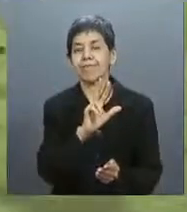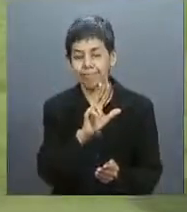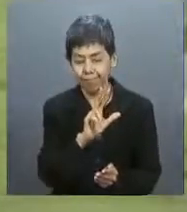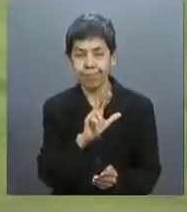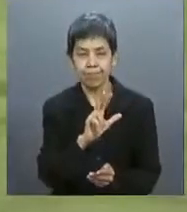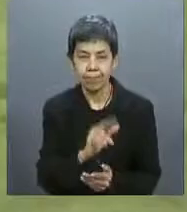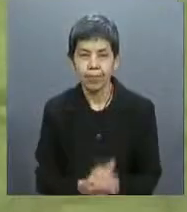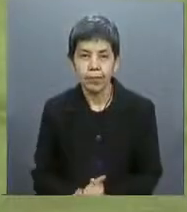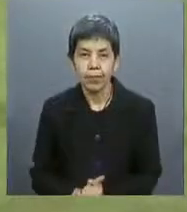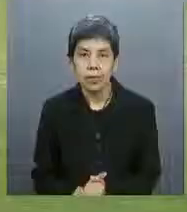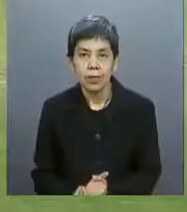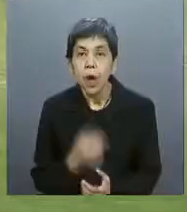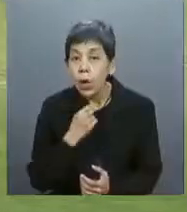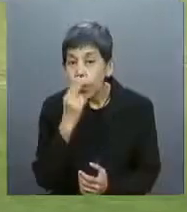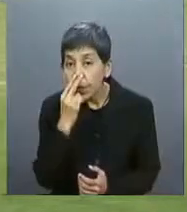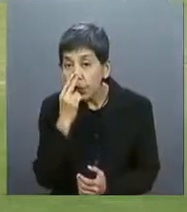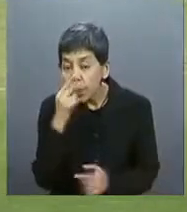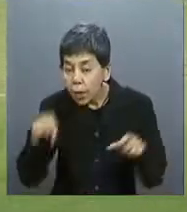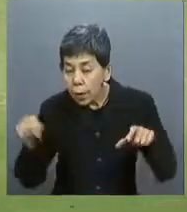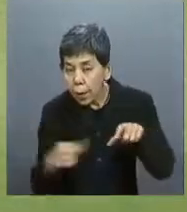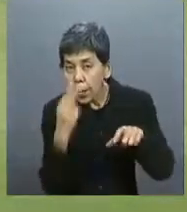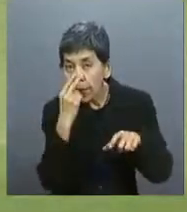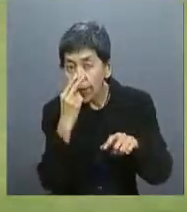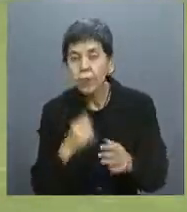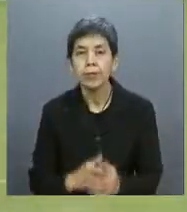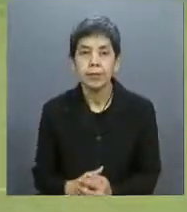ำเร็จครับดูครับอเล็กซ์ดูเอล่ายิงนาที